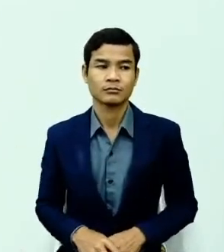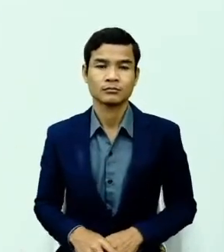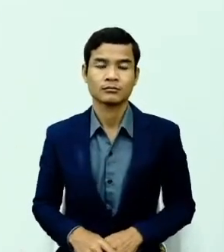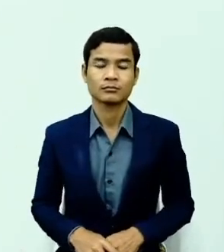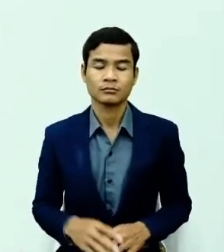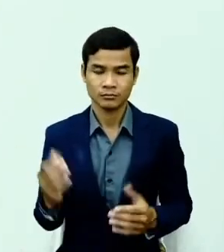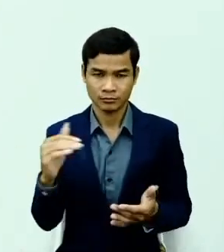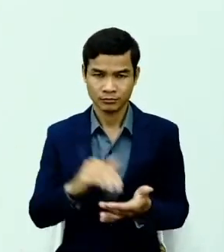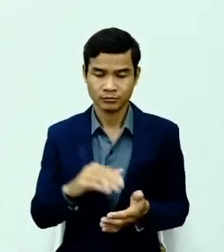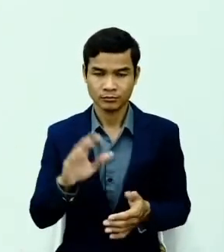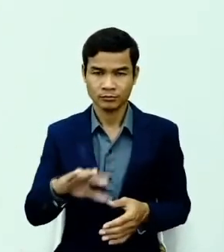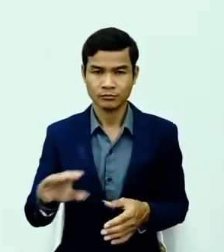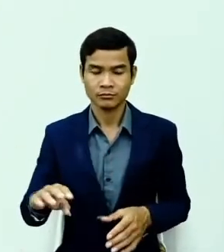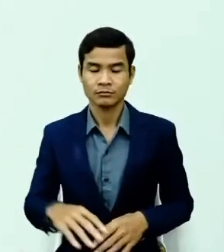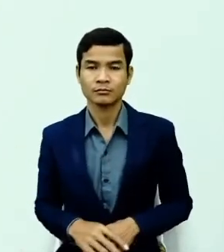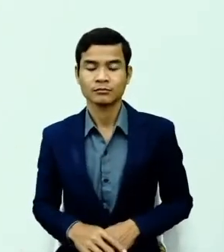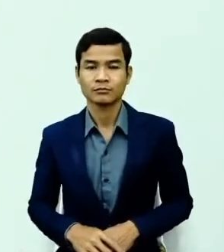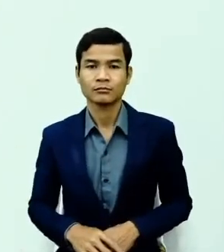អានម្ដងទៀត